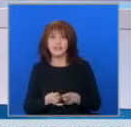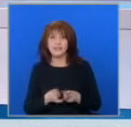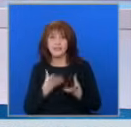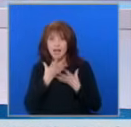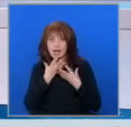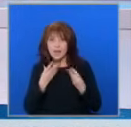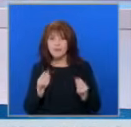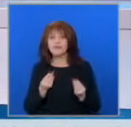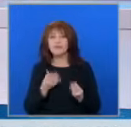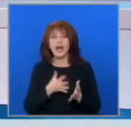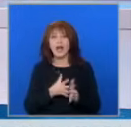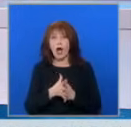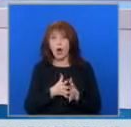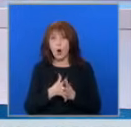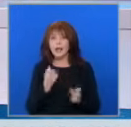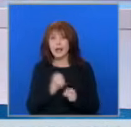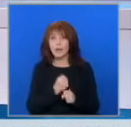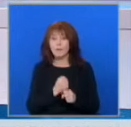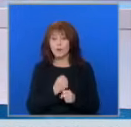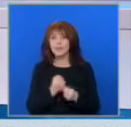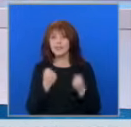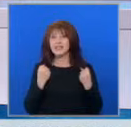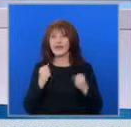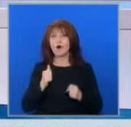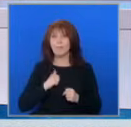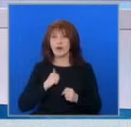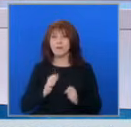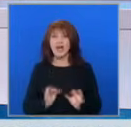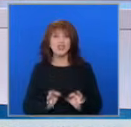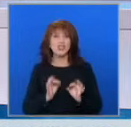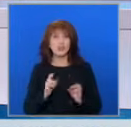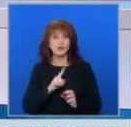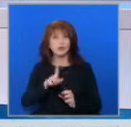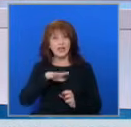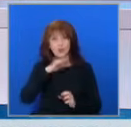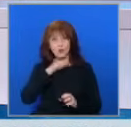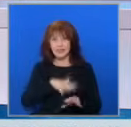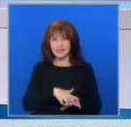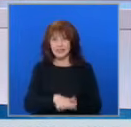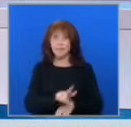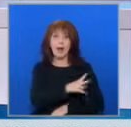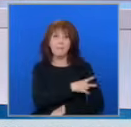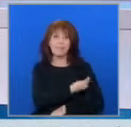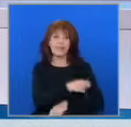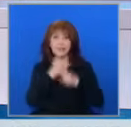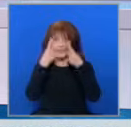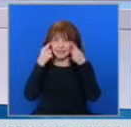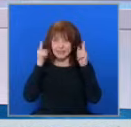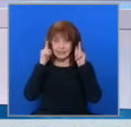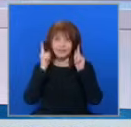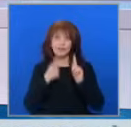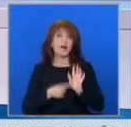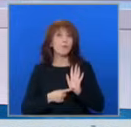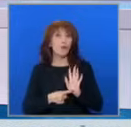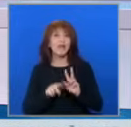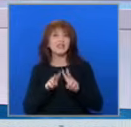на здравеопазването, които придобиват зловещи измерения. Най-сериозният недостиг в системата е този на медицински сестри. Това показва